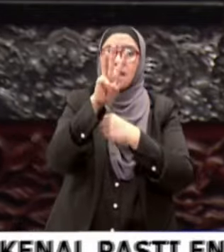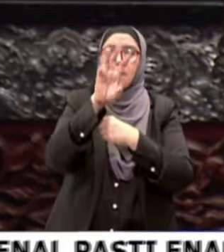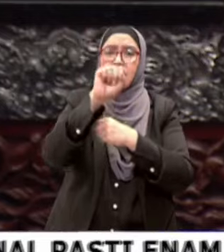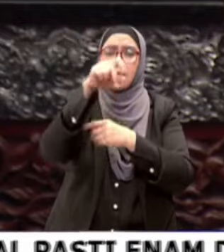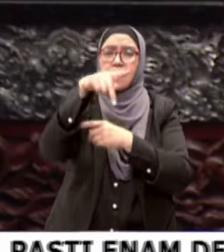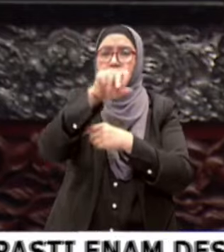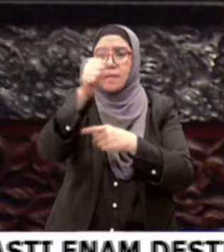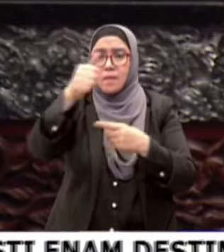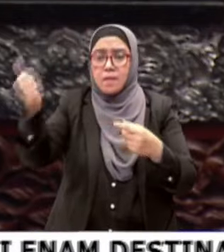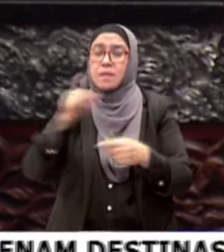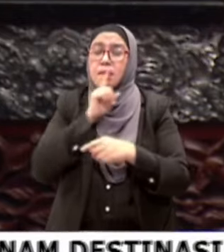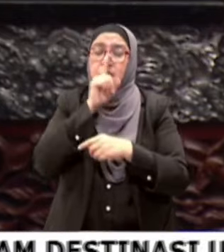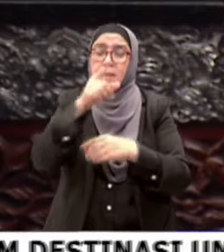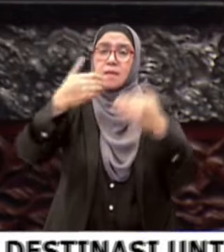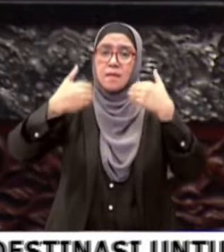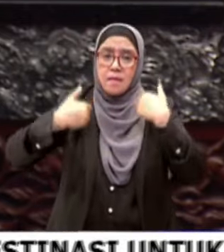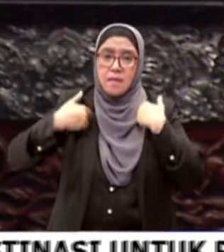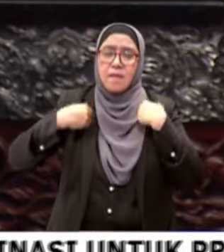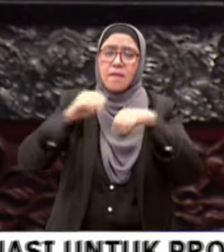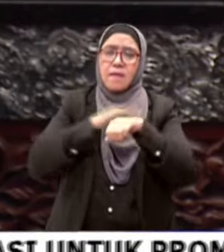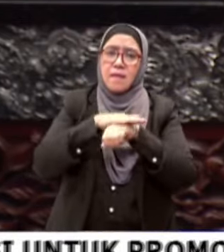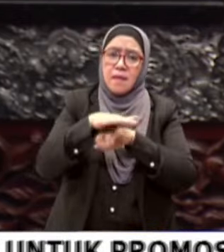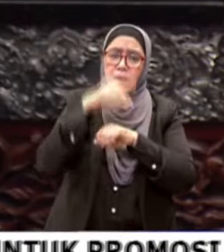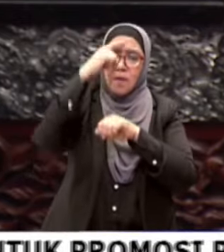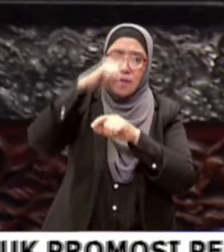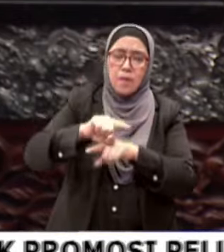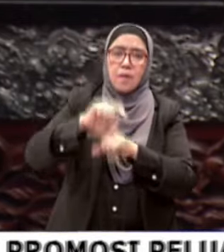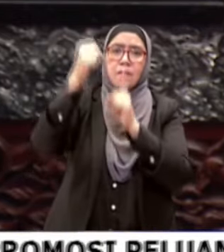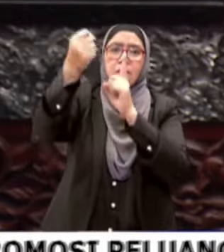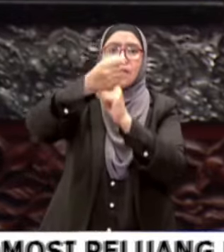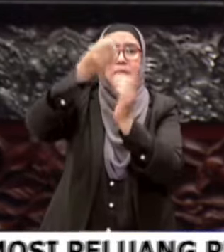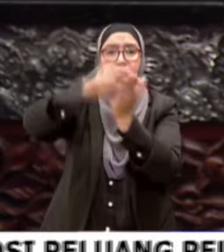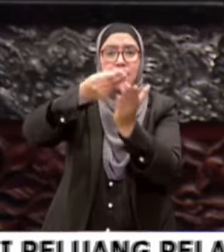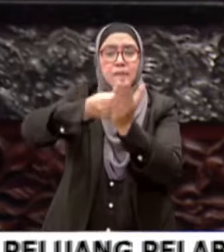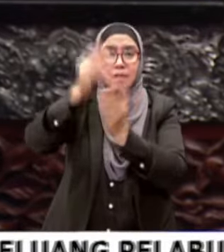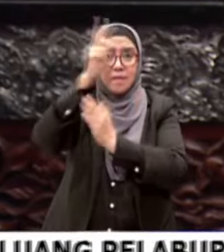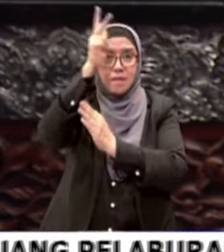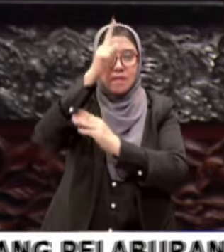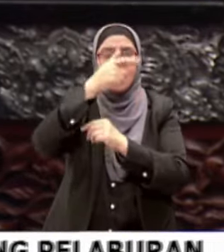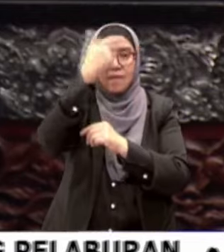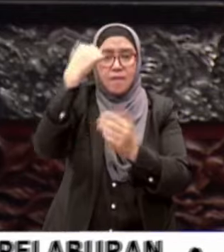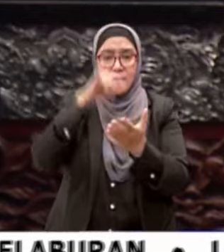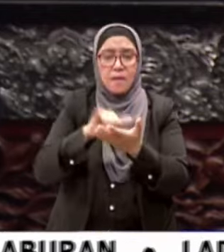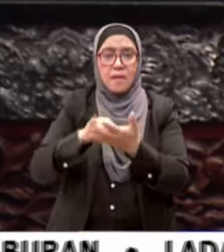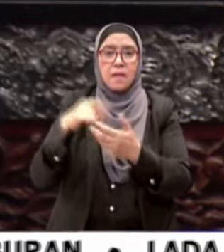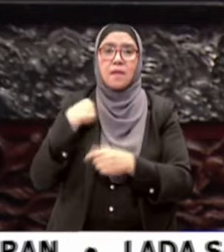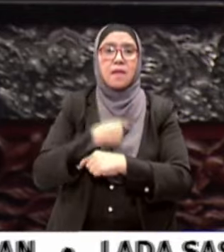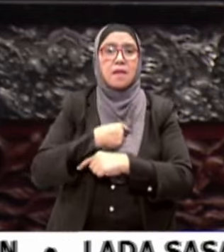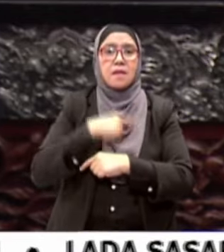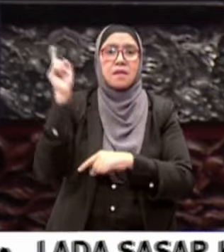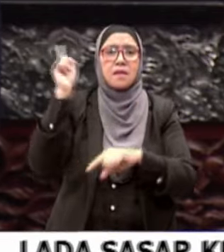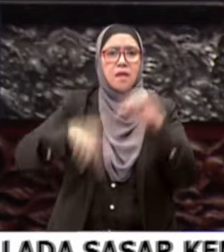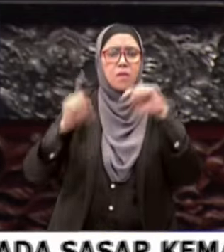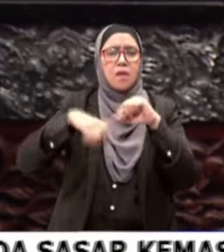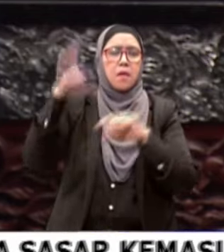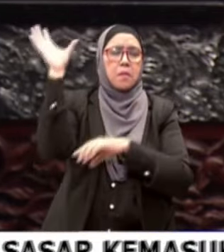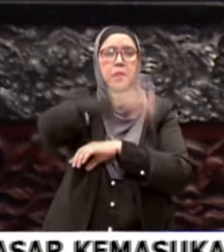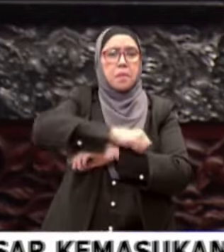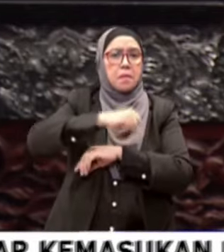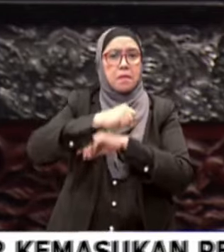tentu ada kesan kepada kedudukan keuangan kerajaan sebab itu kita tidak boleh Leko dengan pertumbuhan